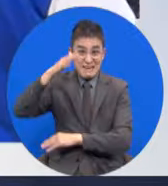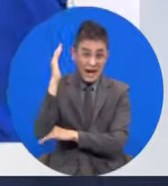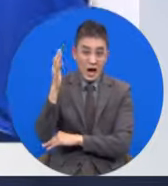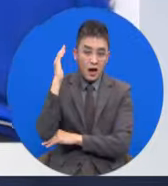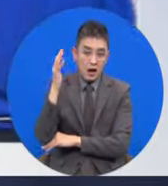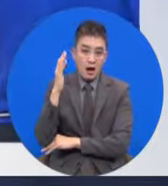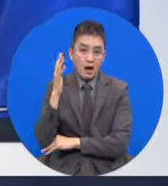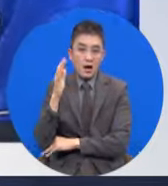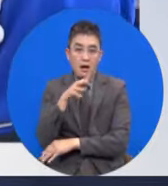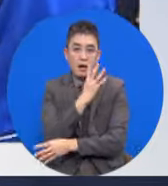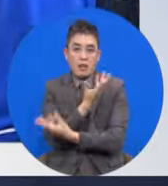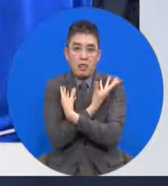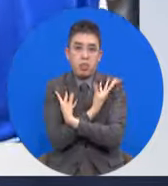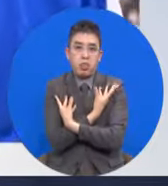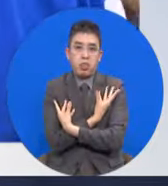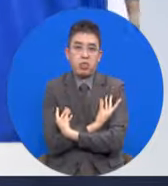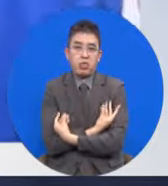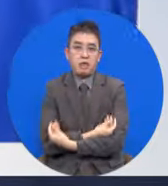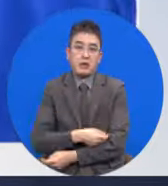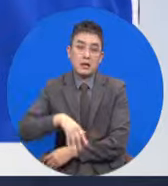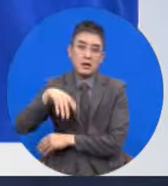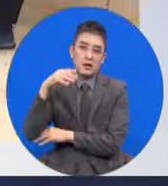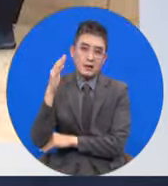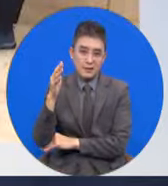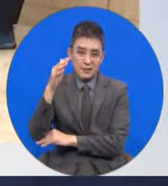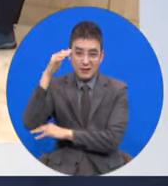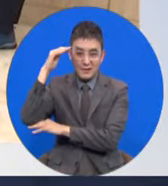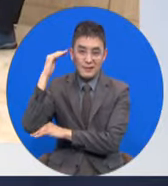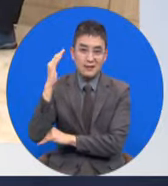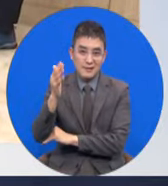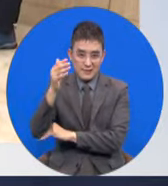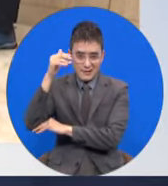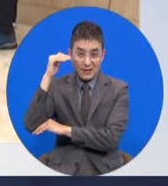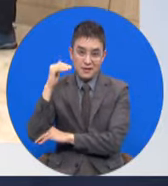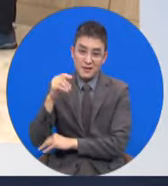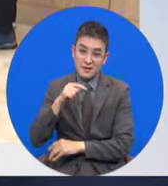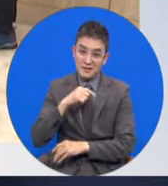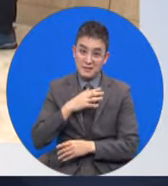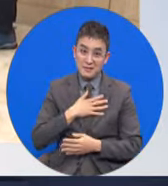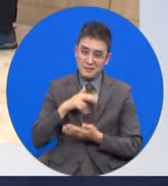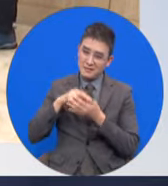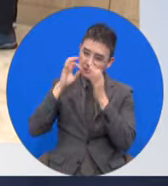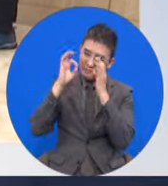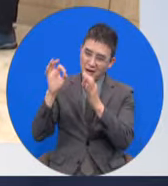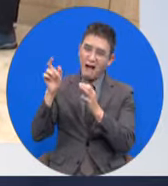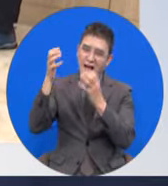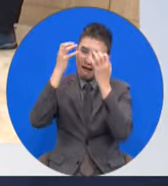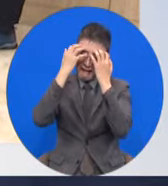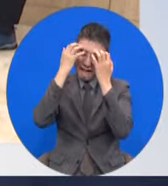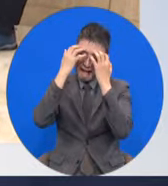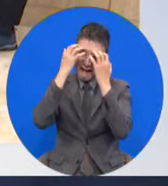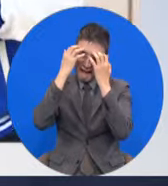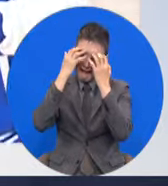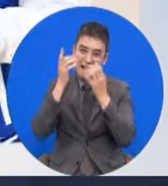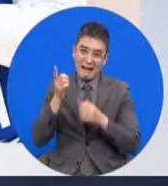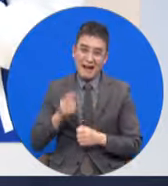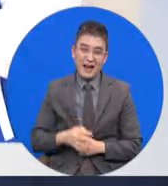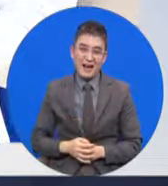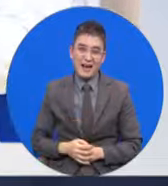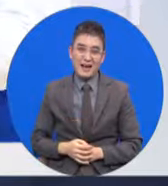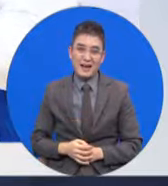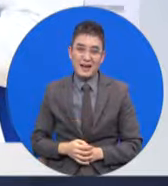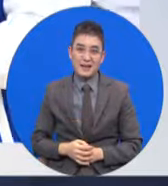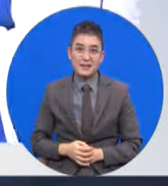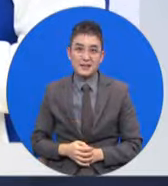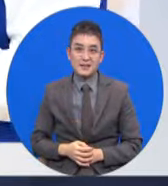빠졌더라고요. 그래가지고 아이고 진짜 오랫동안 고생 많이 했구나 그 느낌이 딱 들어가지고 좀 짠하다 이런 생각도 들었는데